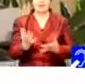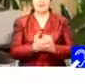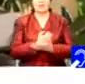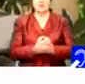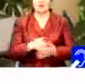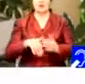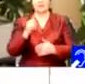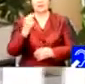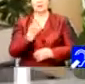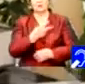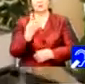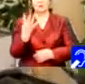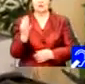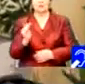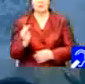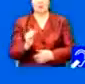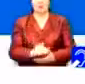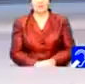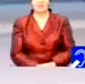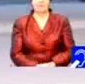urma scrutinului din 24 februarie.